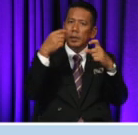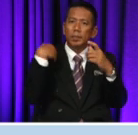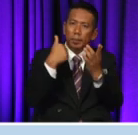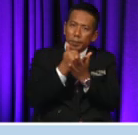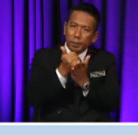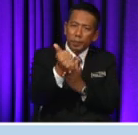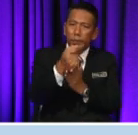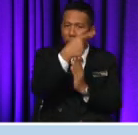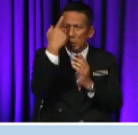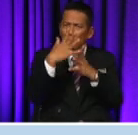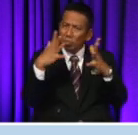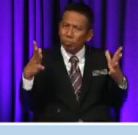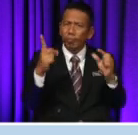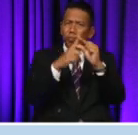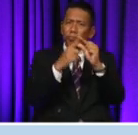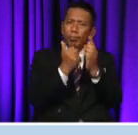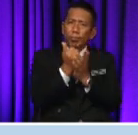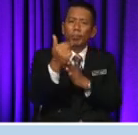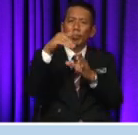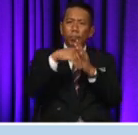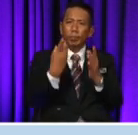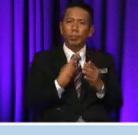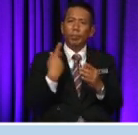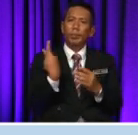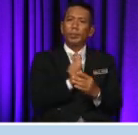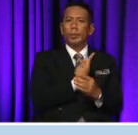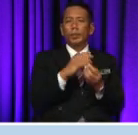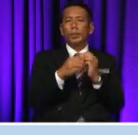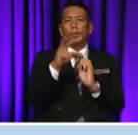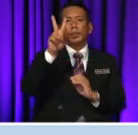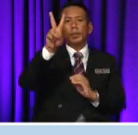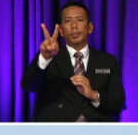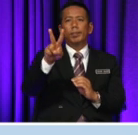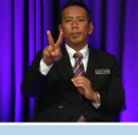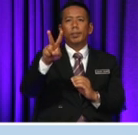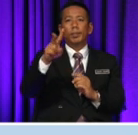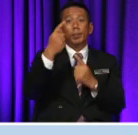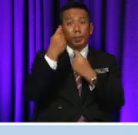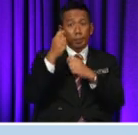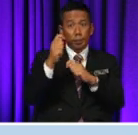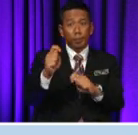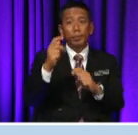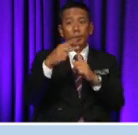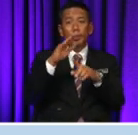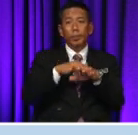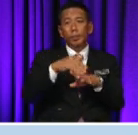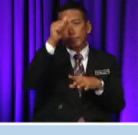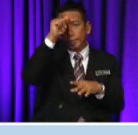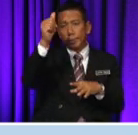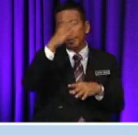itu kepada diri kita baik yang kedua taat kepada Allah dan Rasul